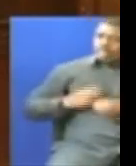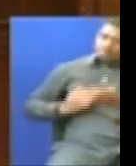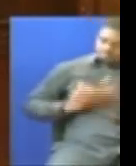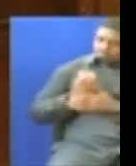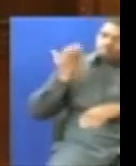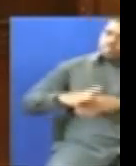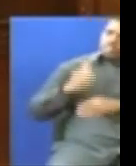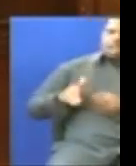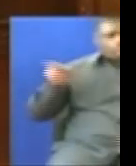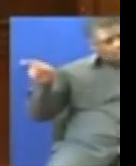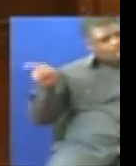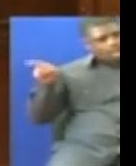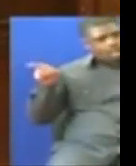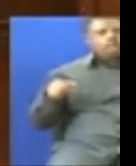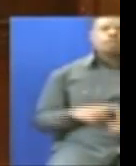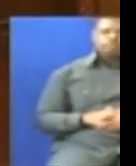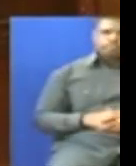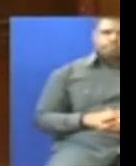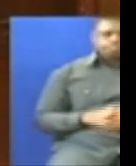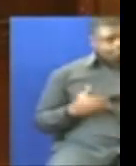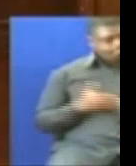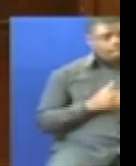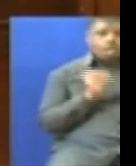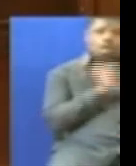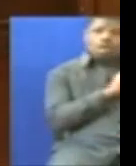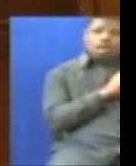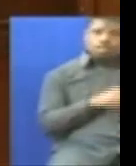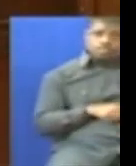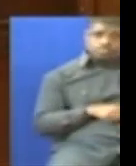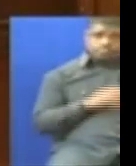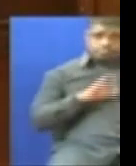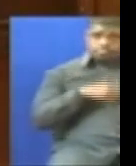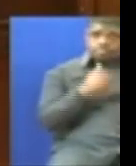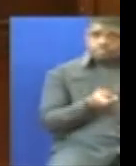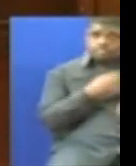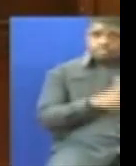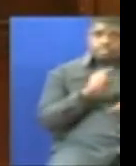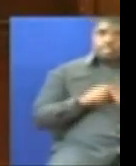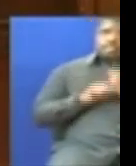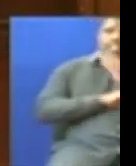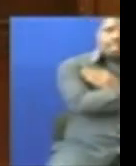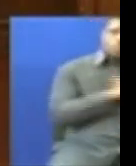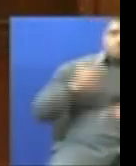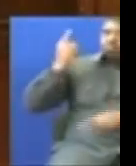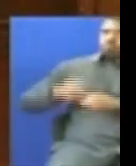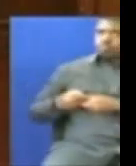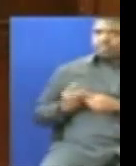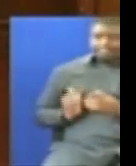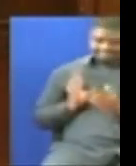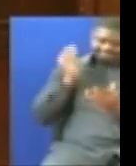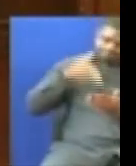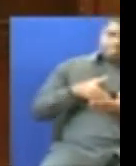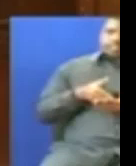Tanga kwenda Kilimanjaro na mpaka Arusha, na baadaye tukija kwenye ile tawi ya kwenda mpaka Musoma, ikifika kwenye